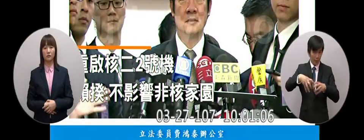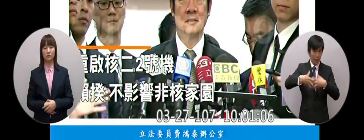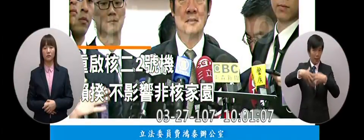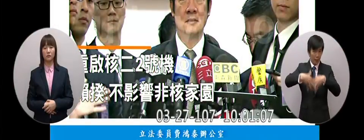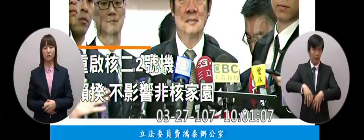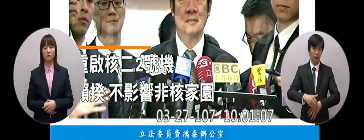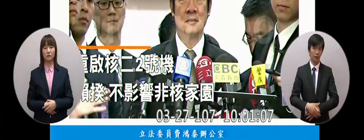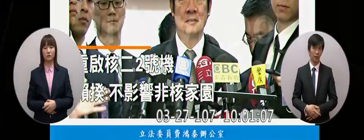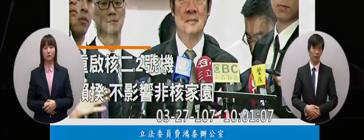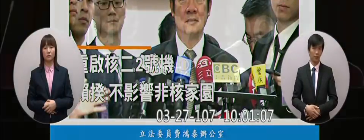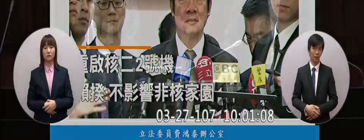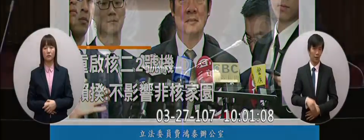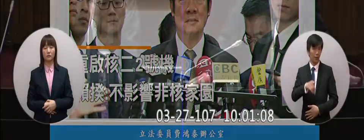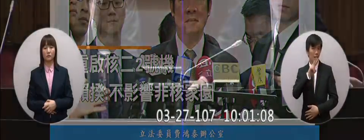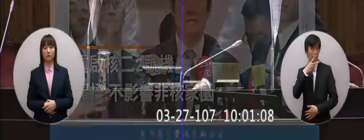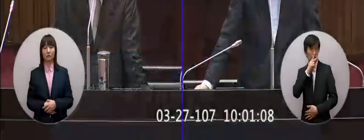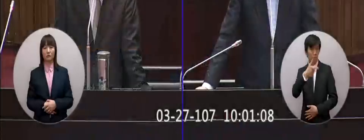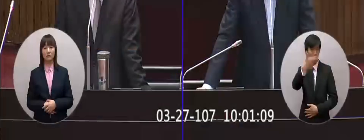变得很快了啊。